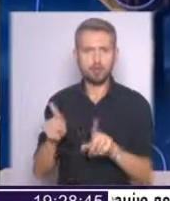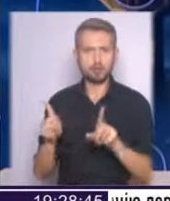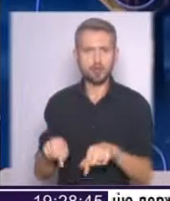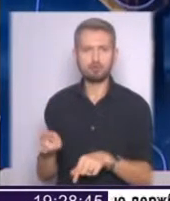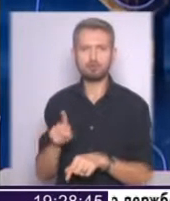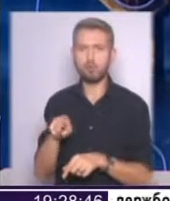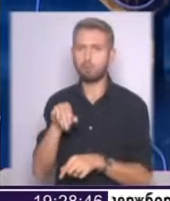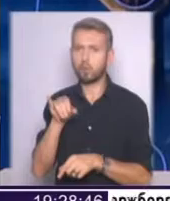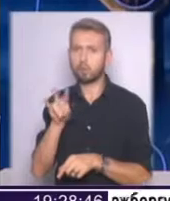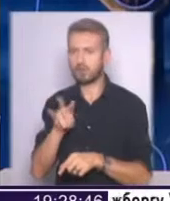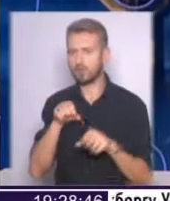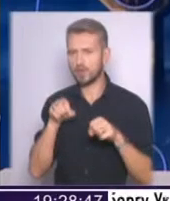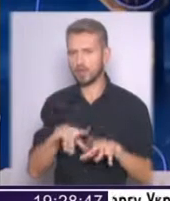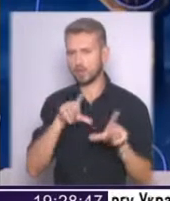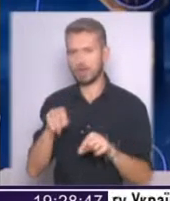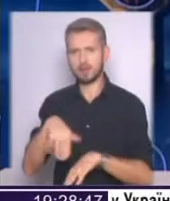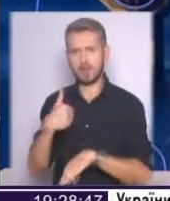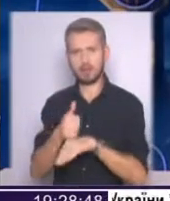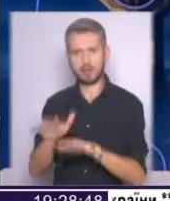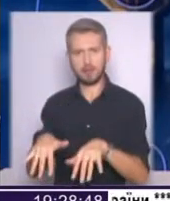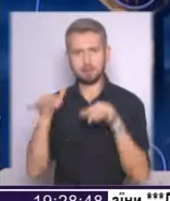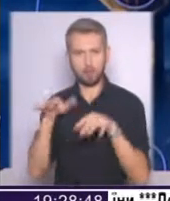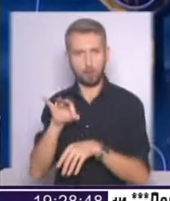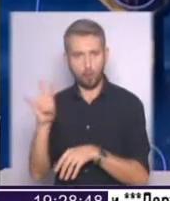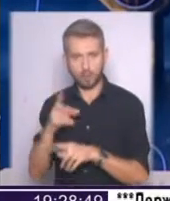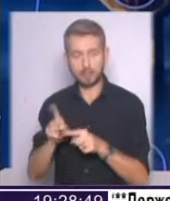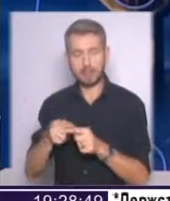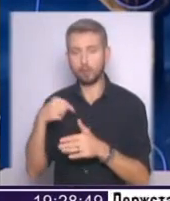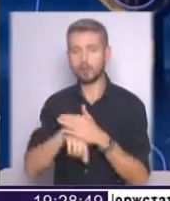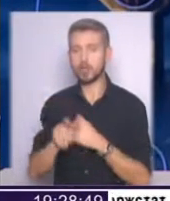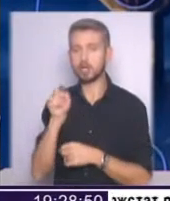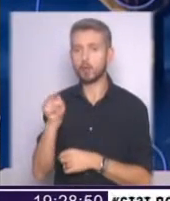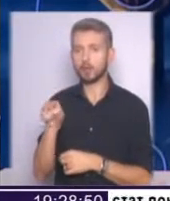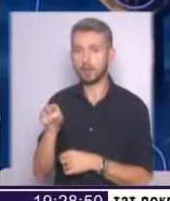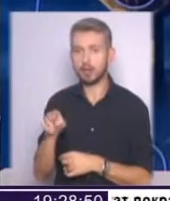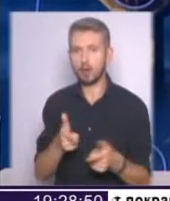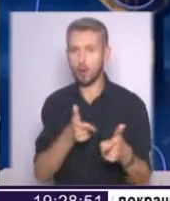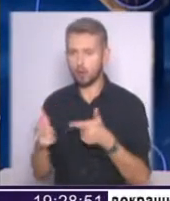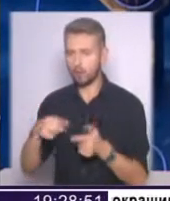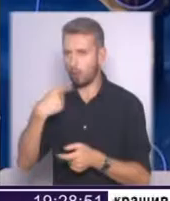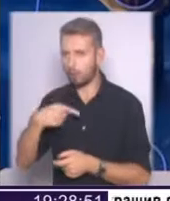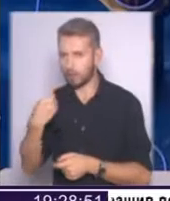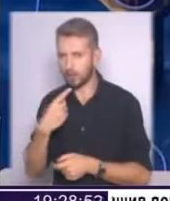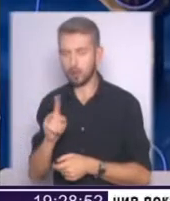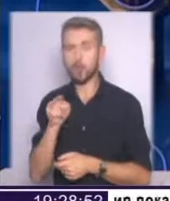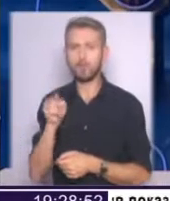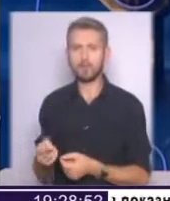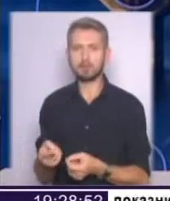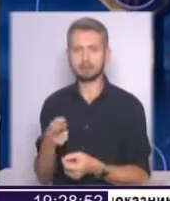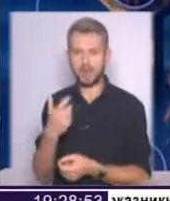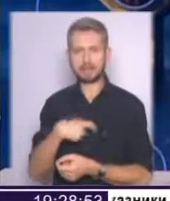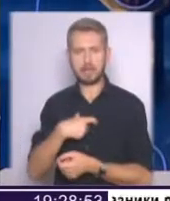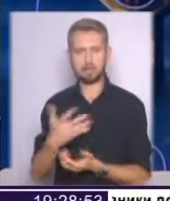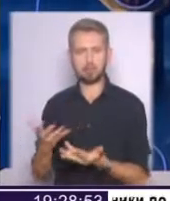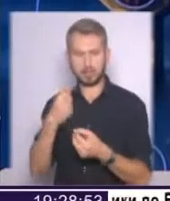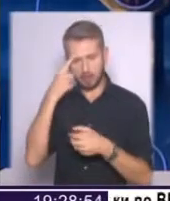Путін вирішив їхати на Генасамблею, то це означає, що він готовий говорити, що він прийняв для себе рішення,